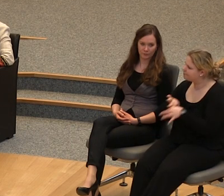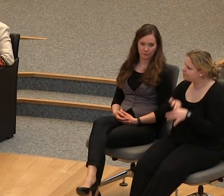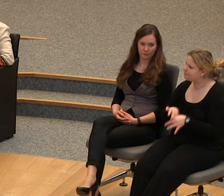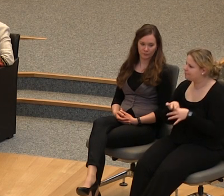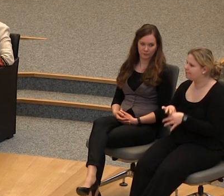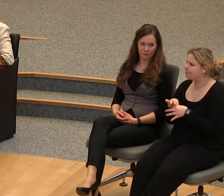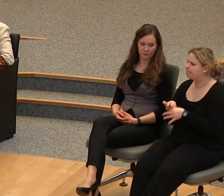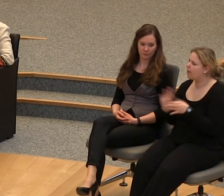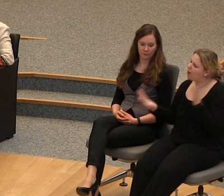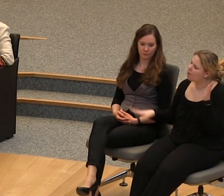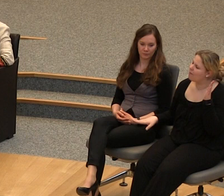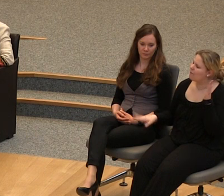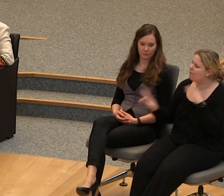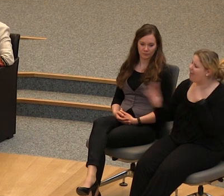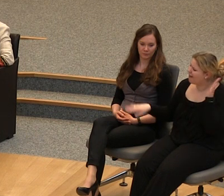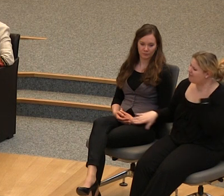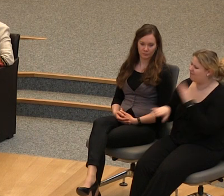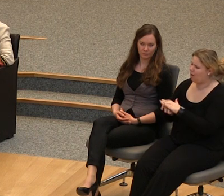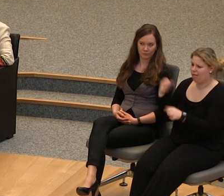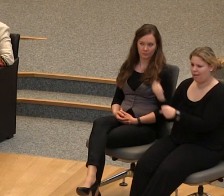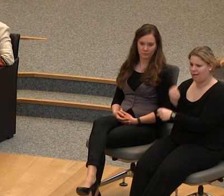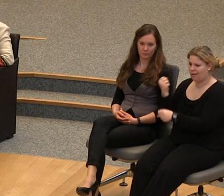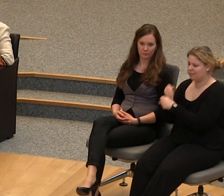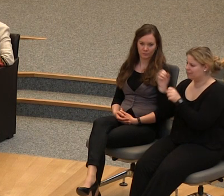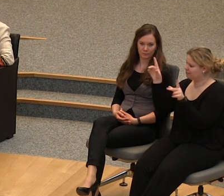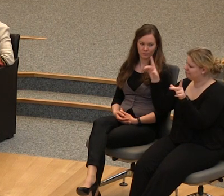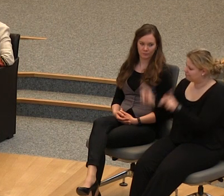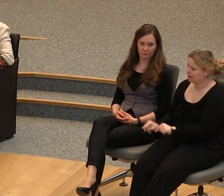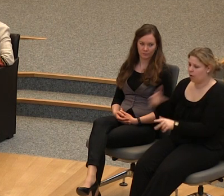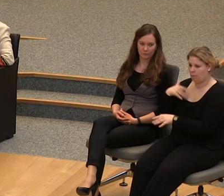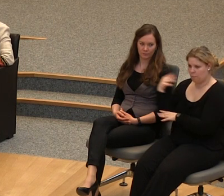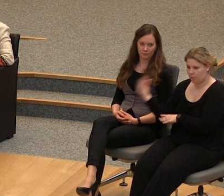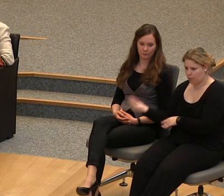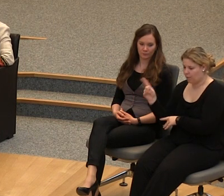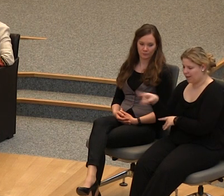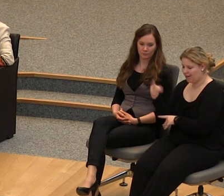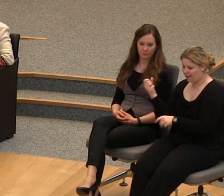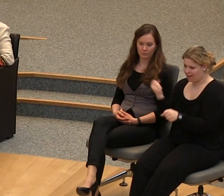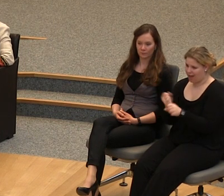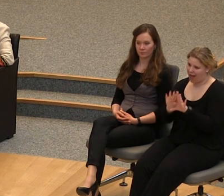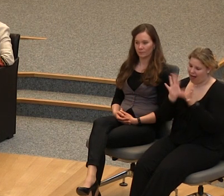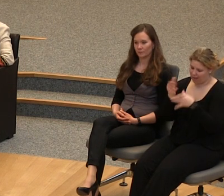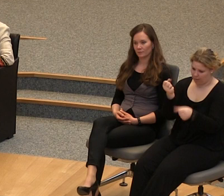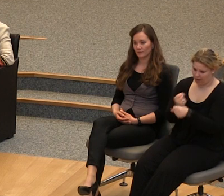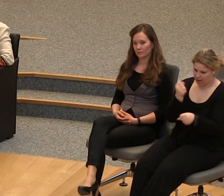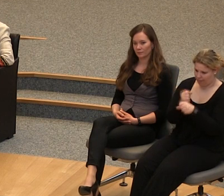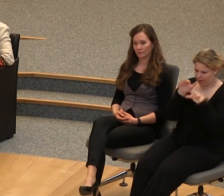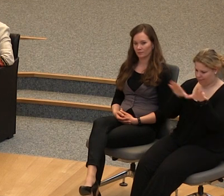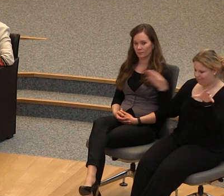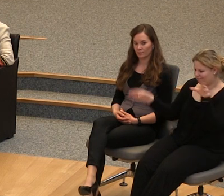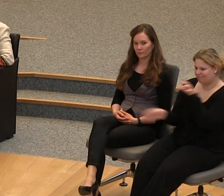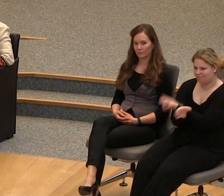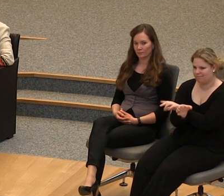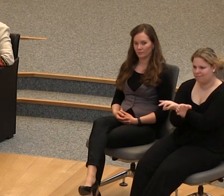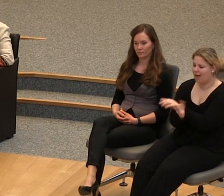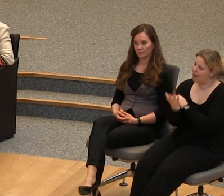sagen, vollerwerbsgemindert ist, wer unter den üblichen Bedingungen des allgemeinen Arbeitsmarktes nicht in der Lage ist, mehr